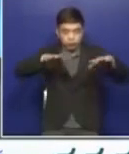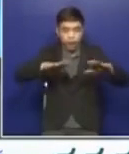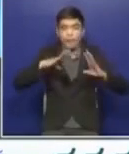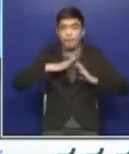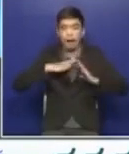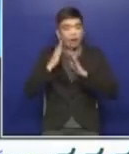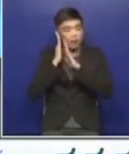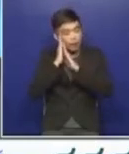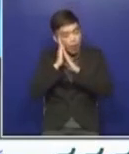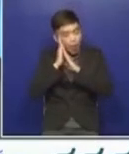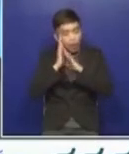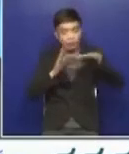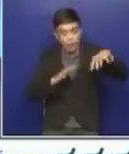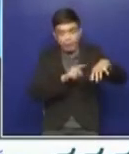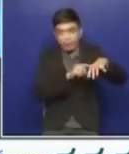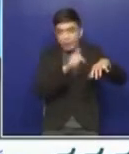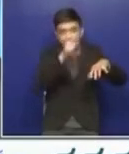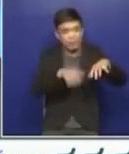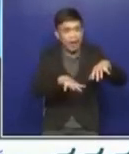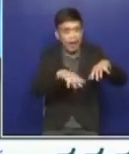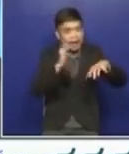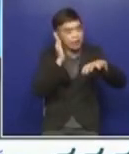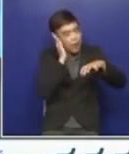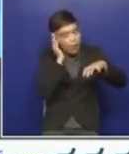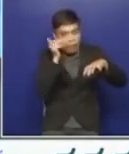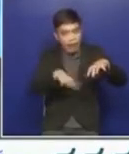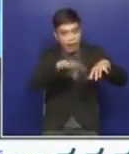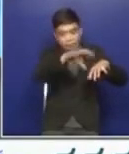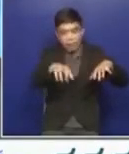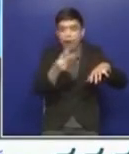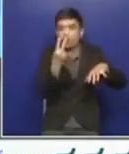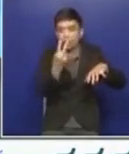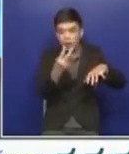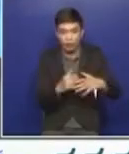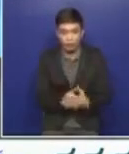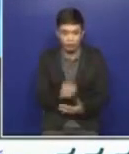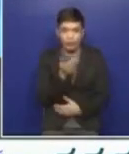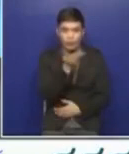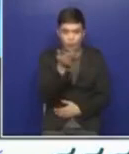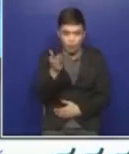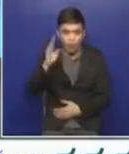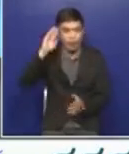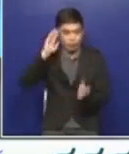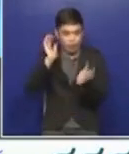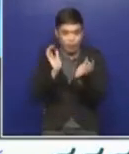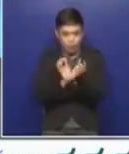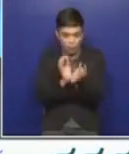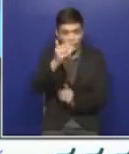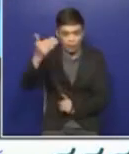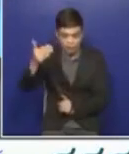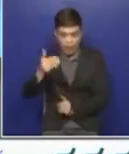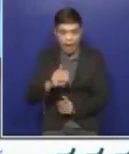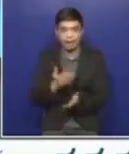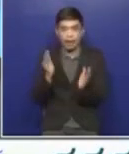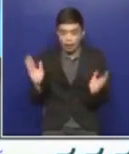จะอยู่ได้เลยเสียหายไปทั้งหมด2แห่งครับเพราะฉะนั้นผมอยากจะเรียกร้องให้ทางสำนักงานตำรวจแห่งชาตินะครับสนับสนุนโครง